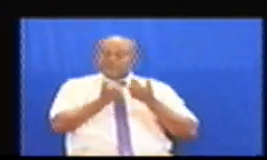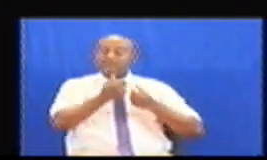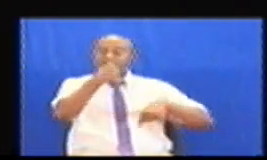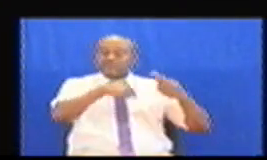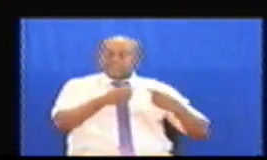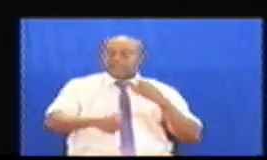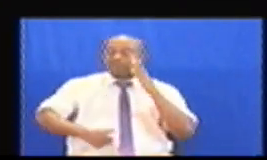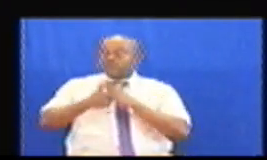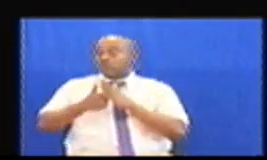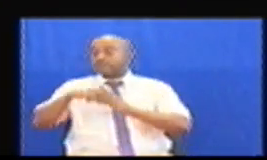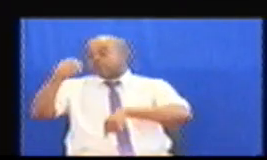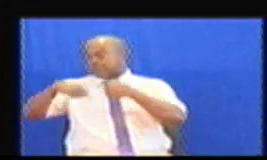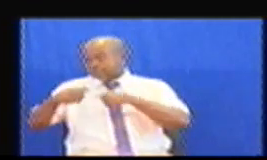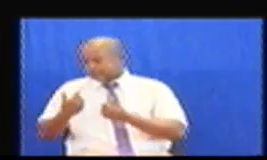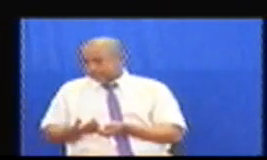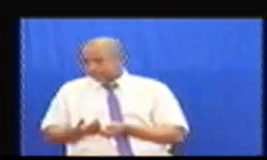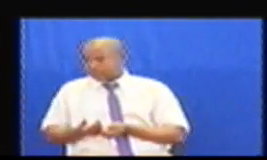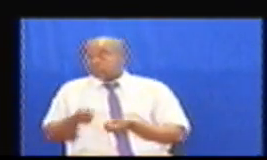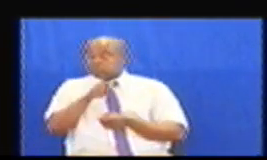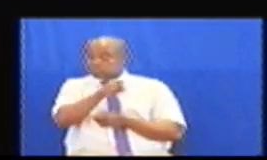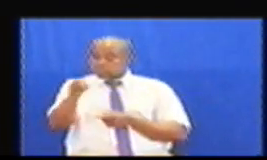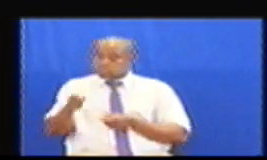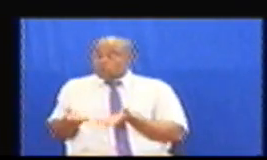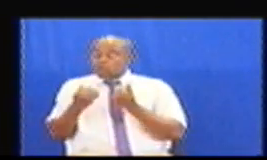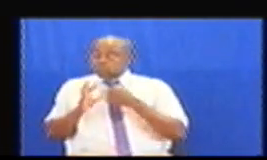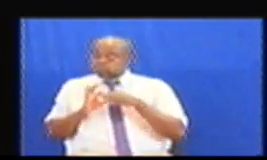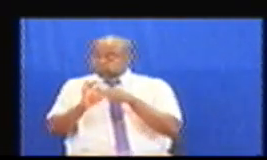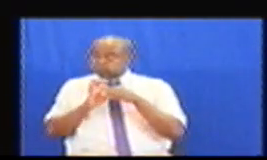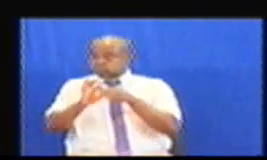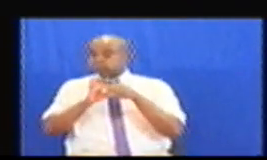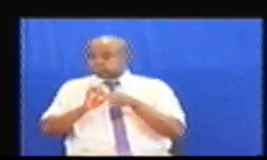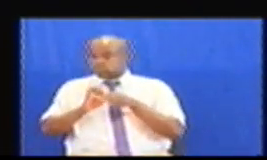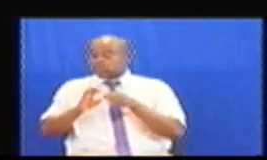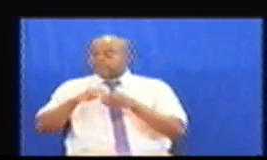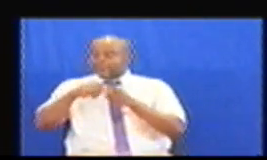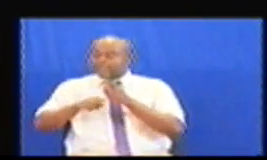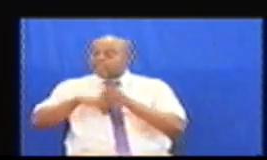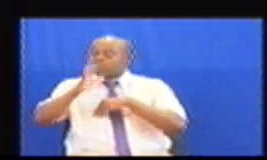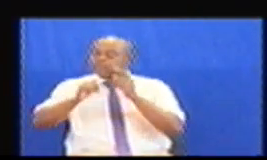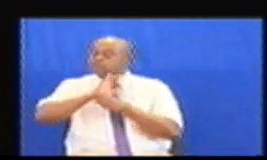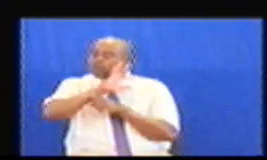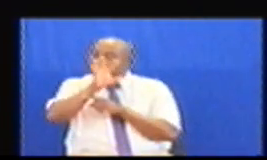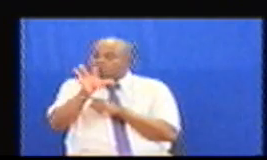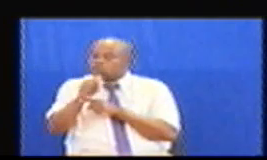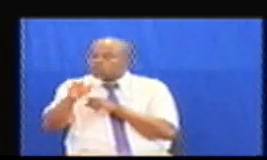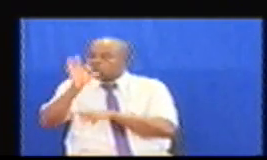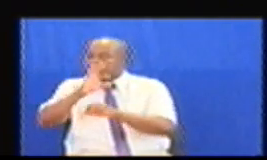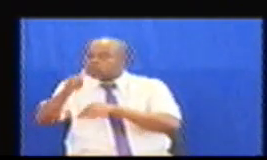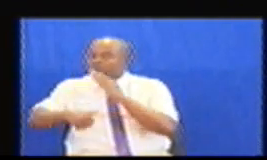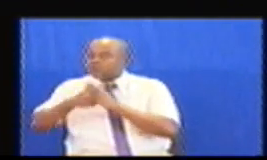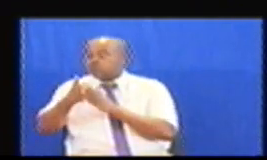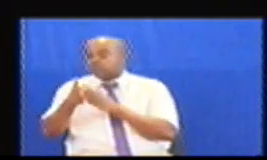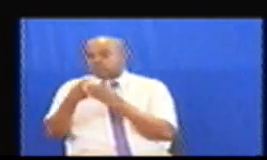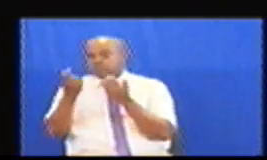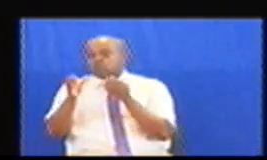na viongozi wake na washiriki wake, waweze kuhusishwa katika mchakato mzima wa kuchagua viongozi wa